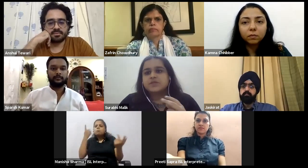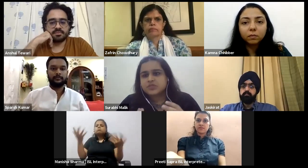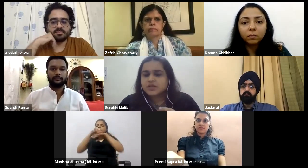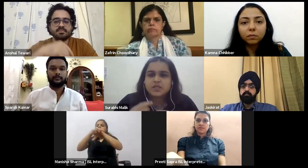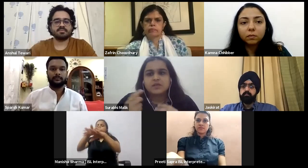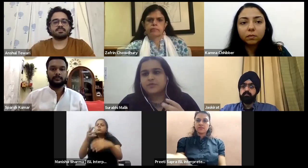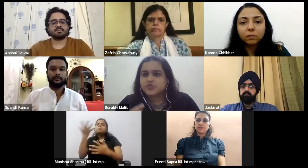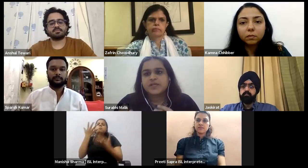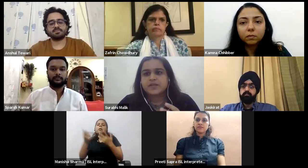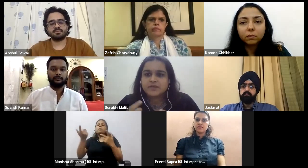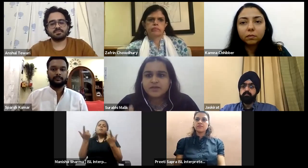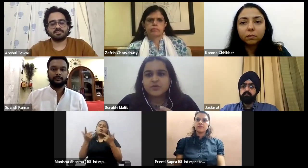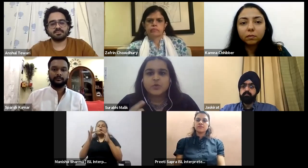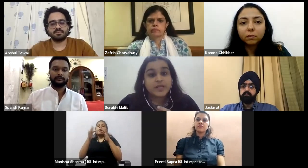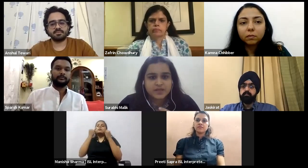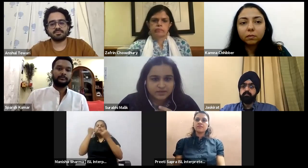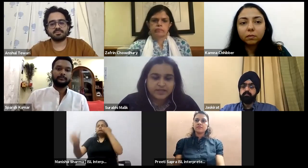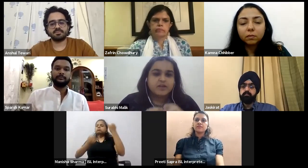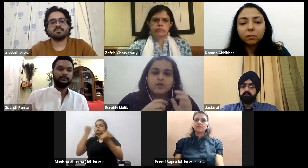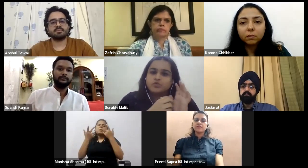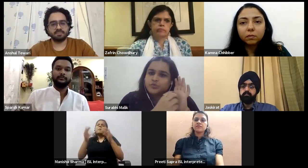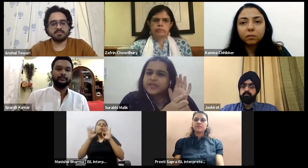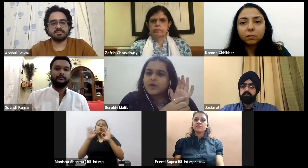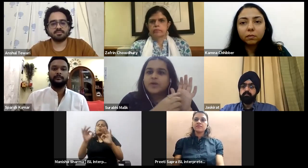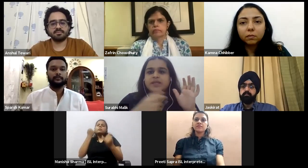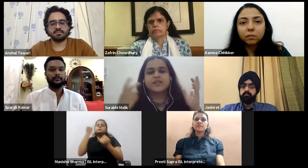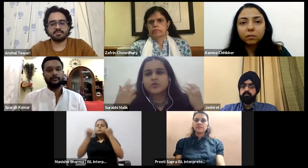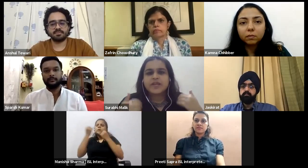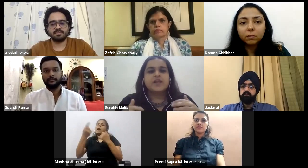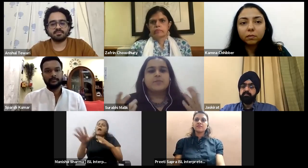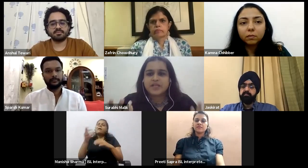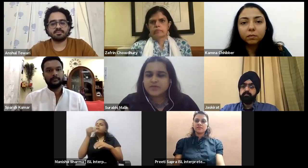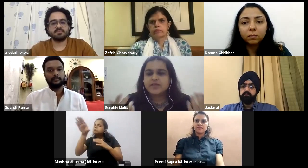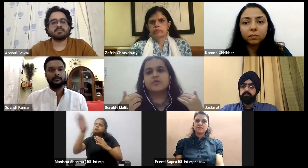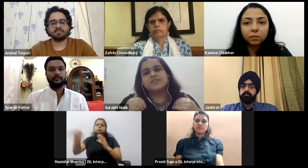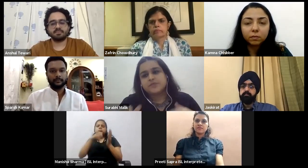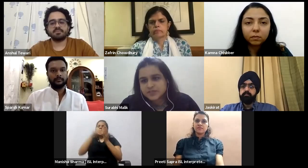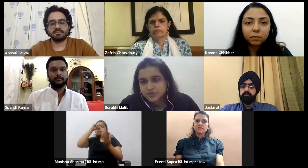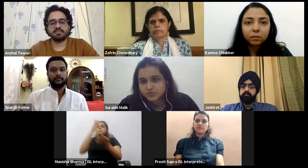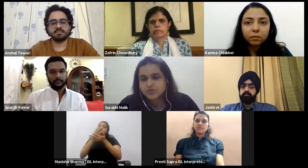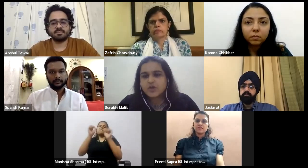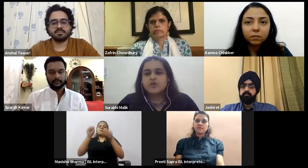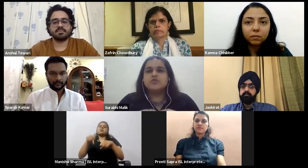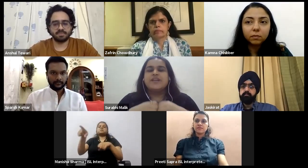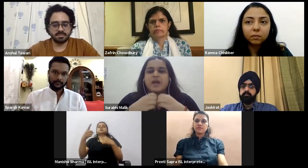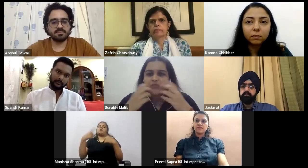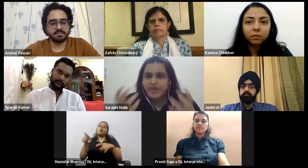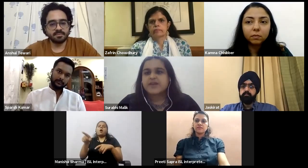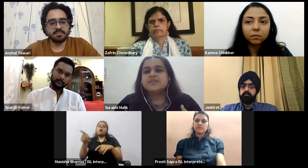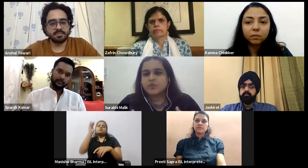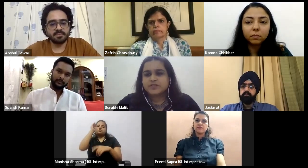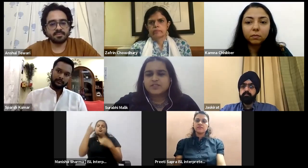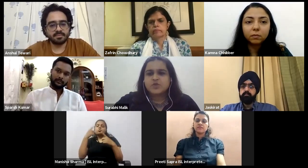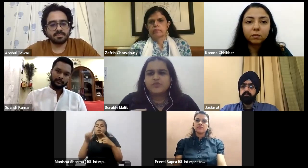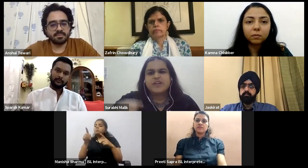web search इतनी efficiently, नहीं करते हैं. कुछ भी लिखा हुआ देखते हैं, तो they end up believing it, as if it is news. So that